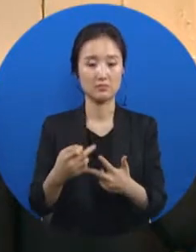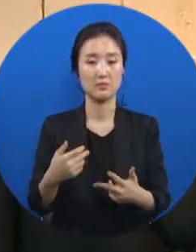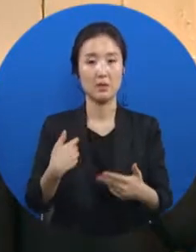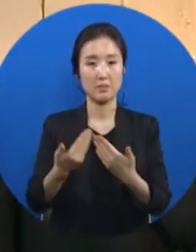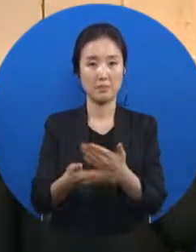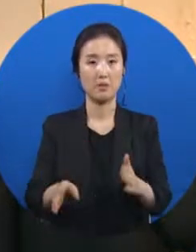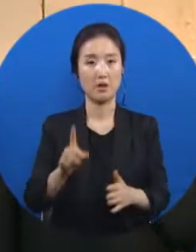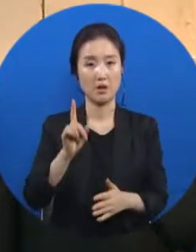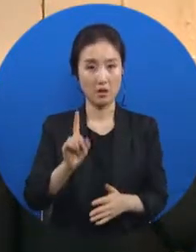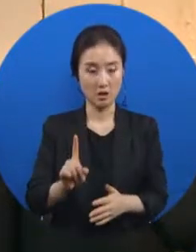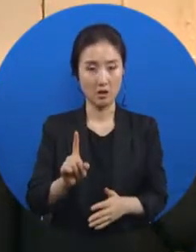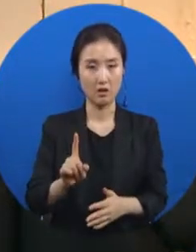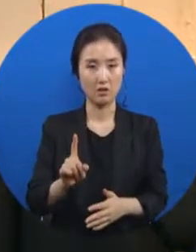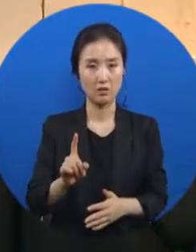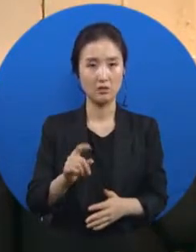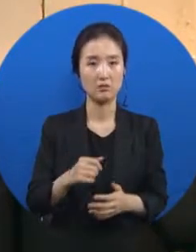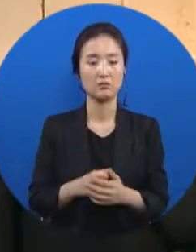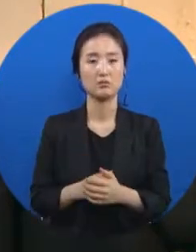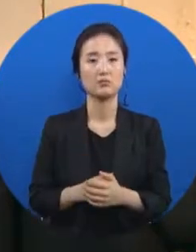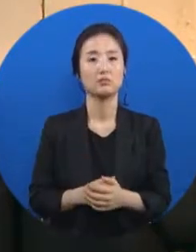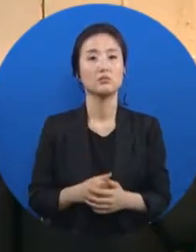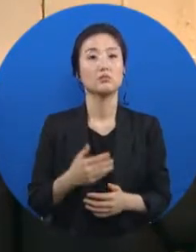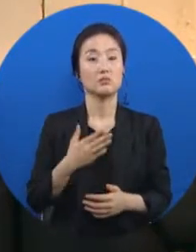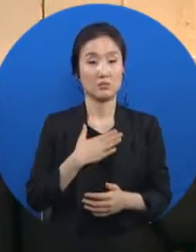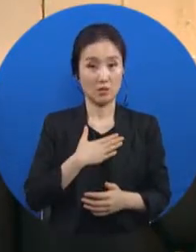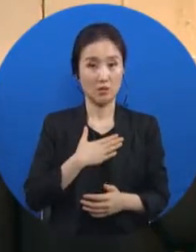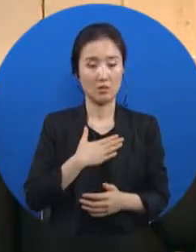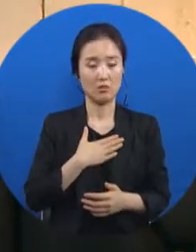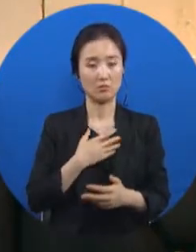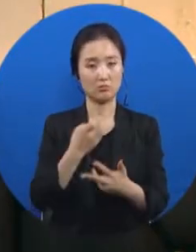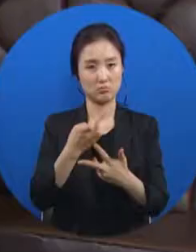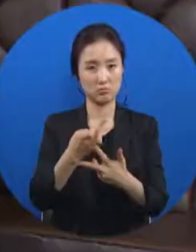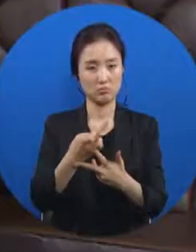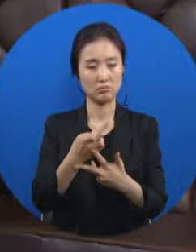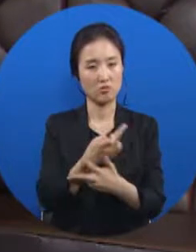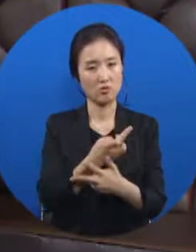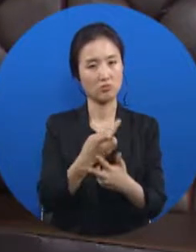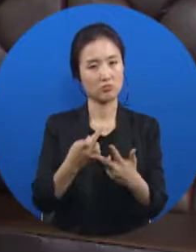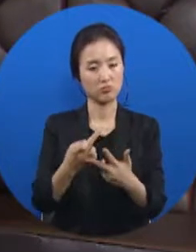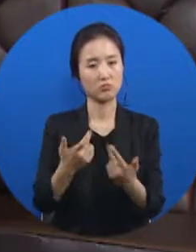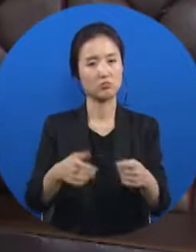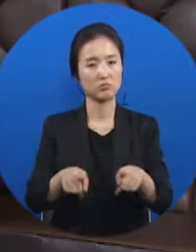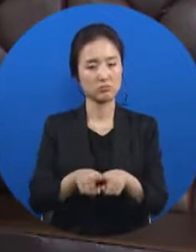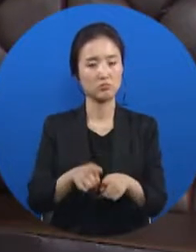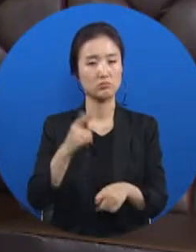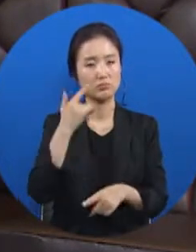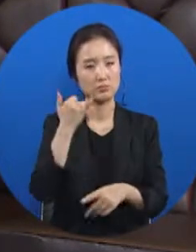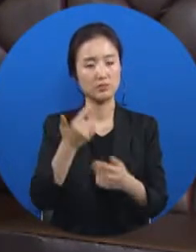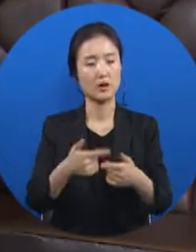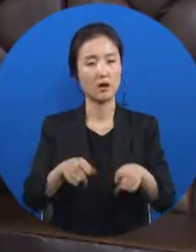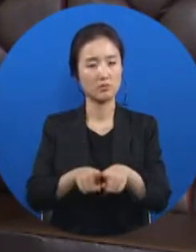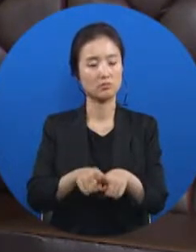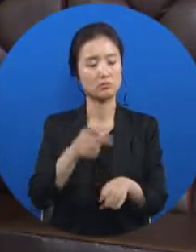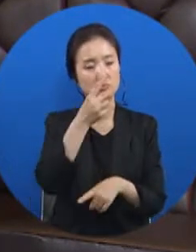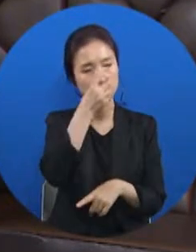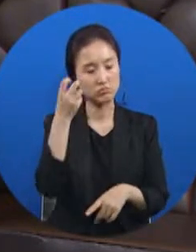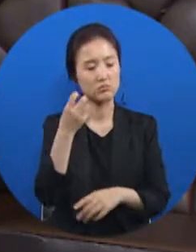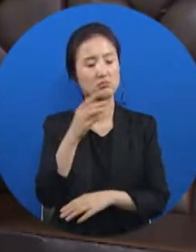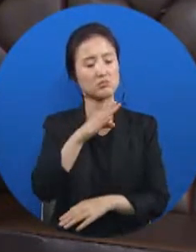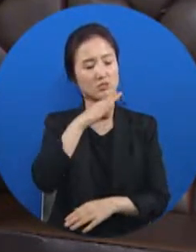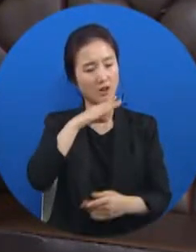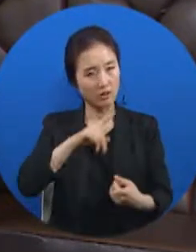동생, 막내 같이 자는 줄 알았어요. 원래. 예. 원래 이런 줄 알고 그 주인